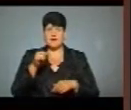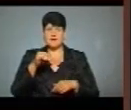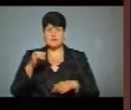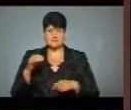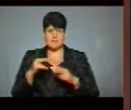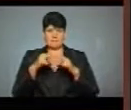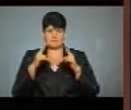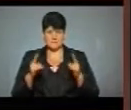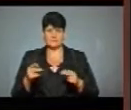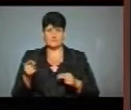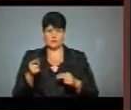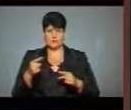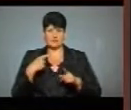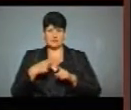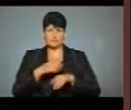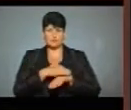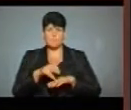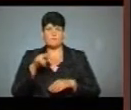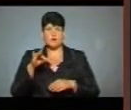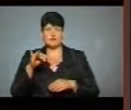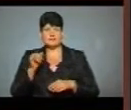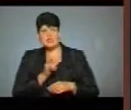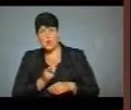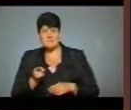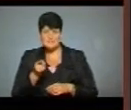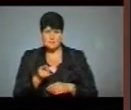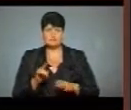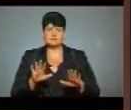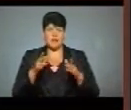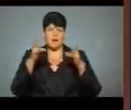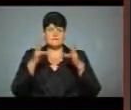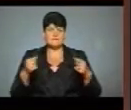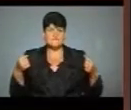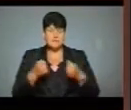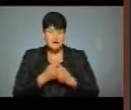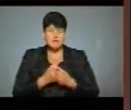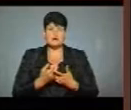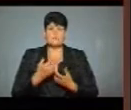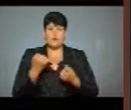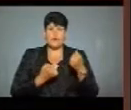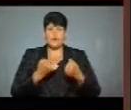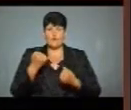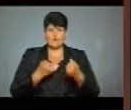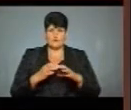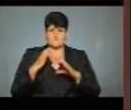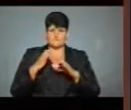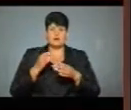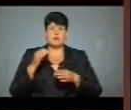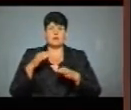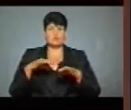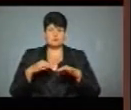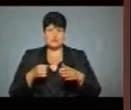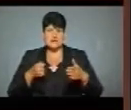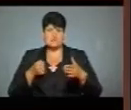у Тернополі на перетині вулиць Протасевича та Об'їзної трапилася аварія. Водій вантажного автомобіля збив висотний обмежувач руху.